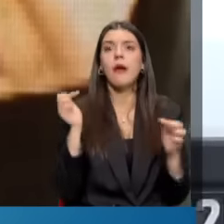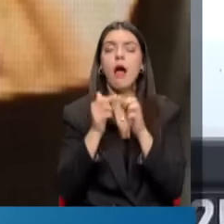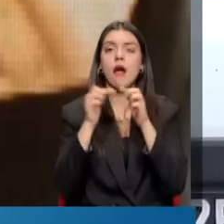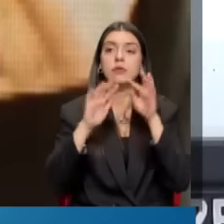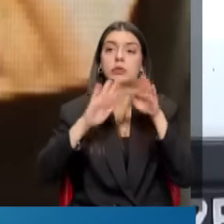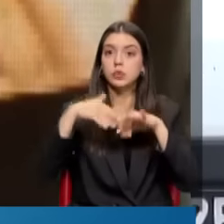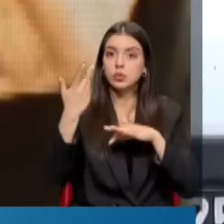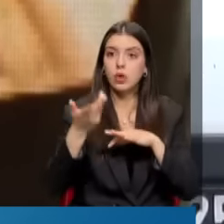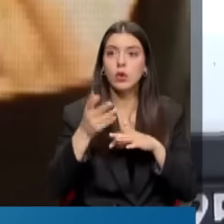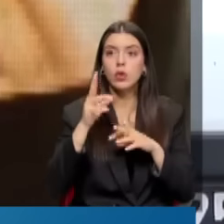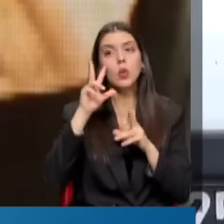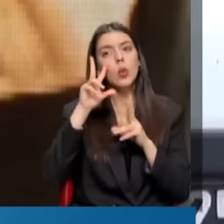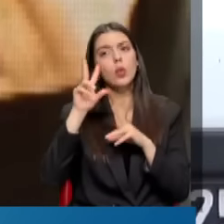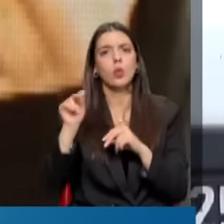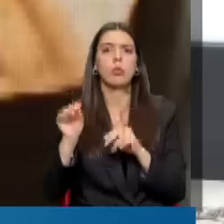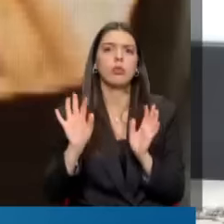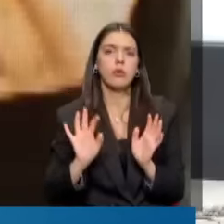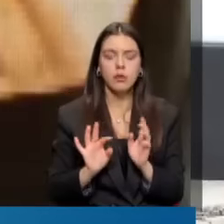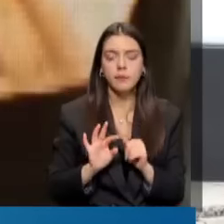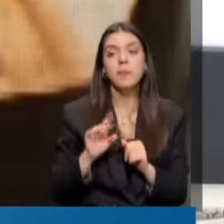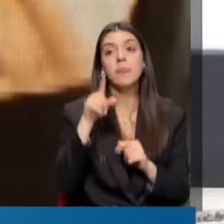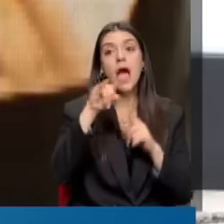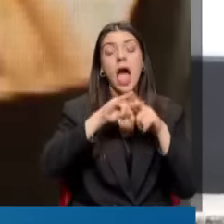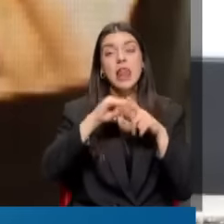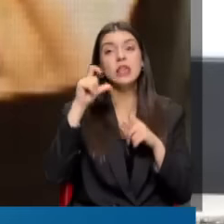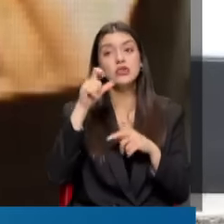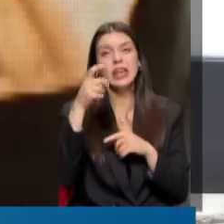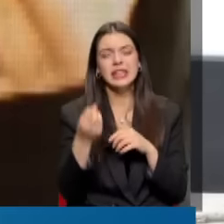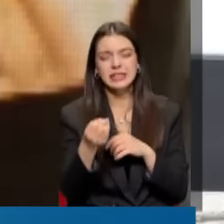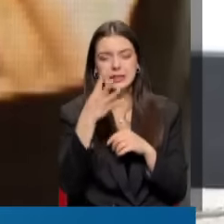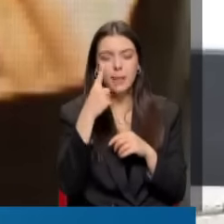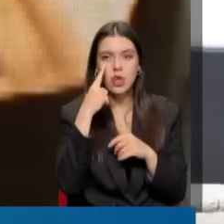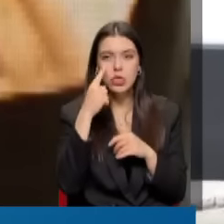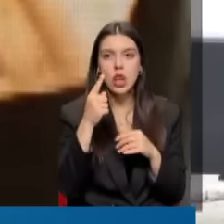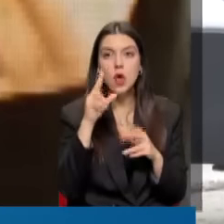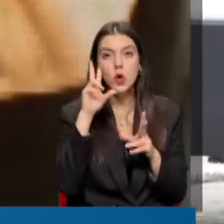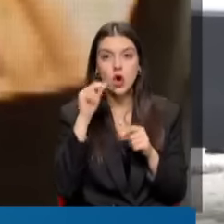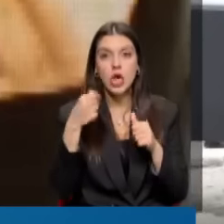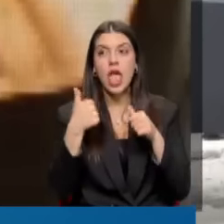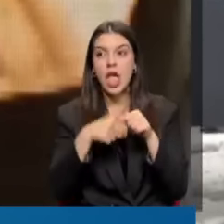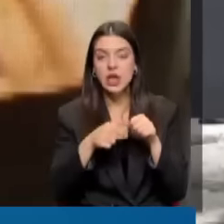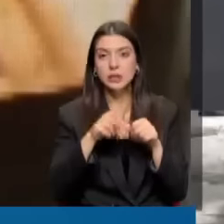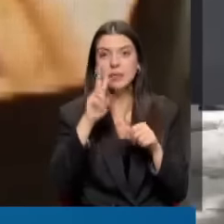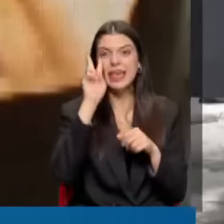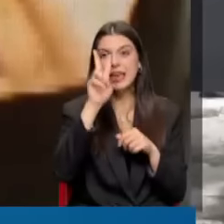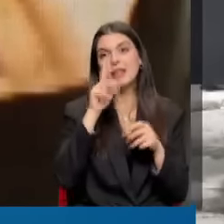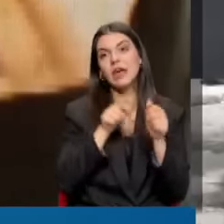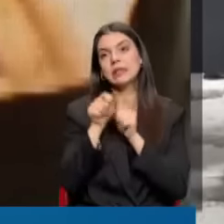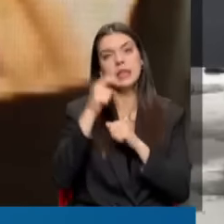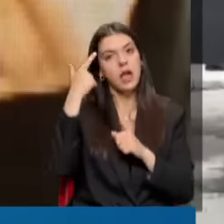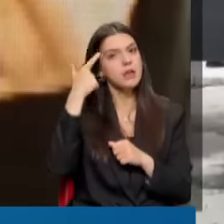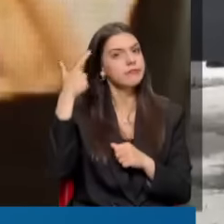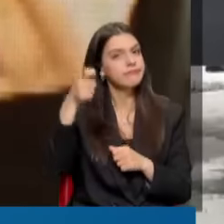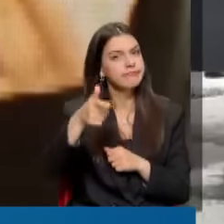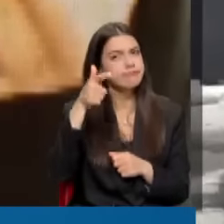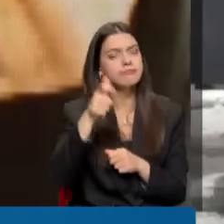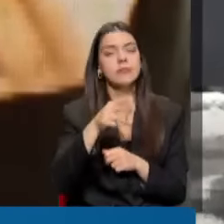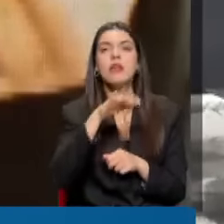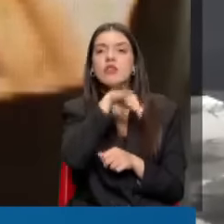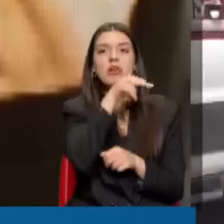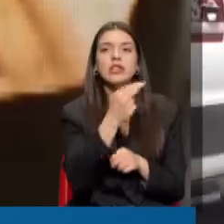ardından uyudu iddiaya göre Halil ciğerli sabaha karşı uyuyan eşinin başına iki kez ateş etti yaşlı